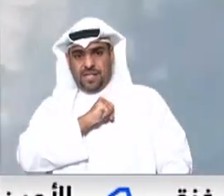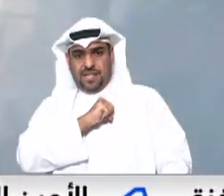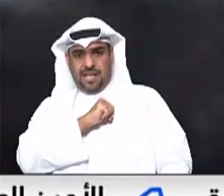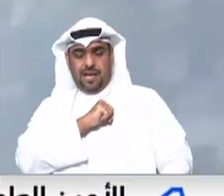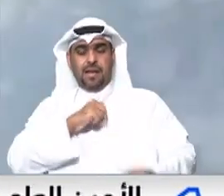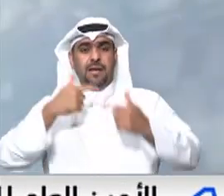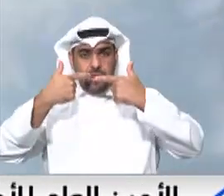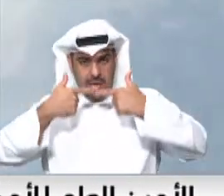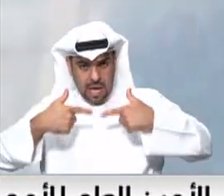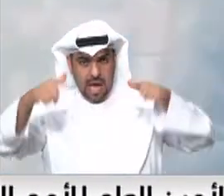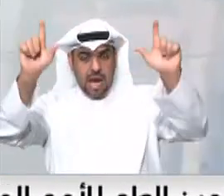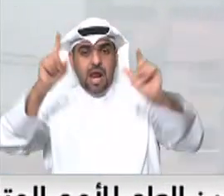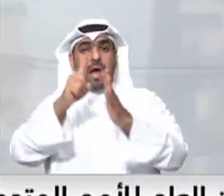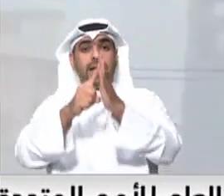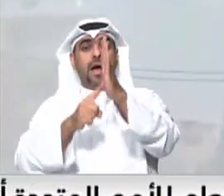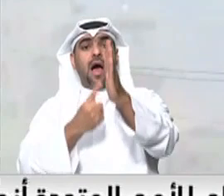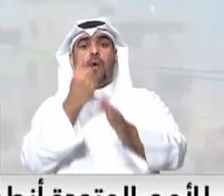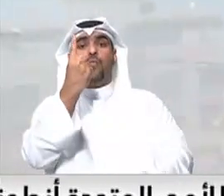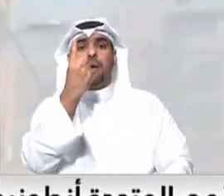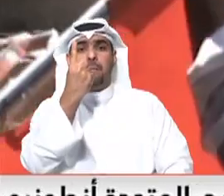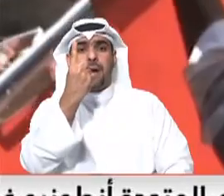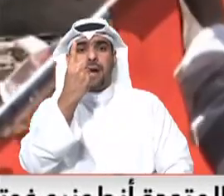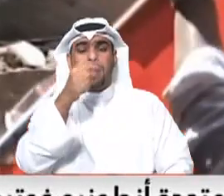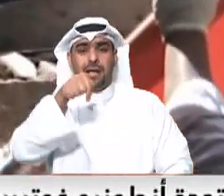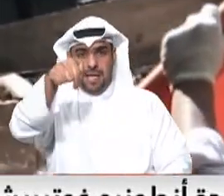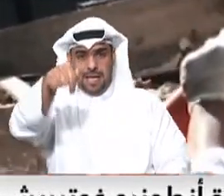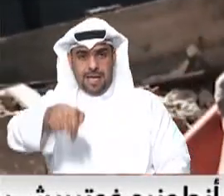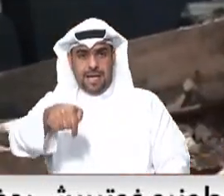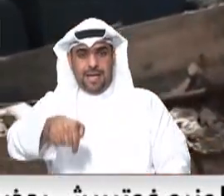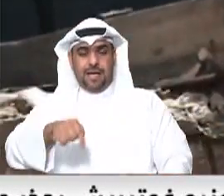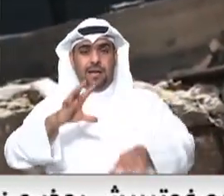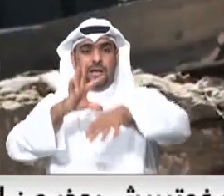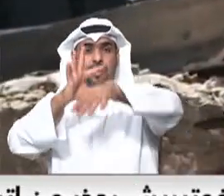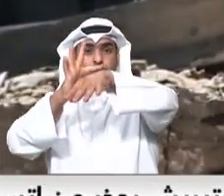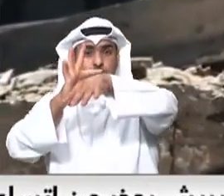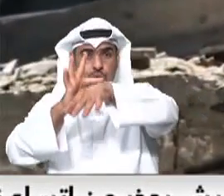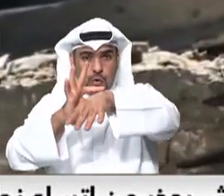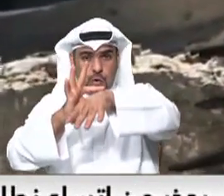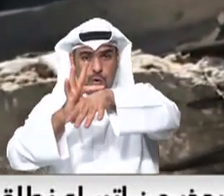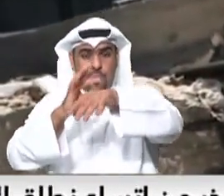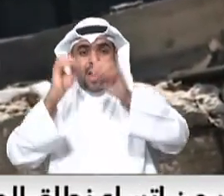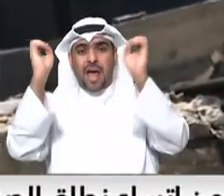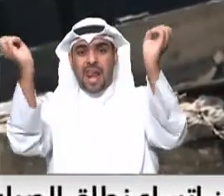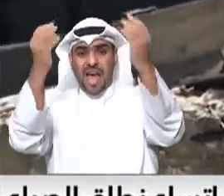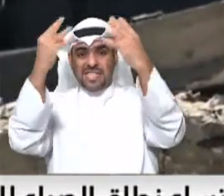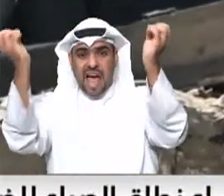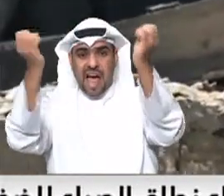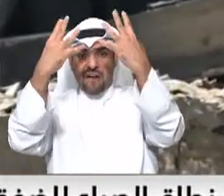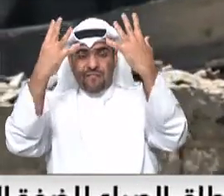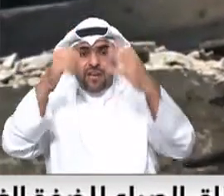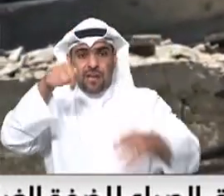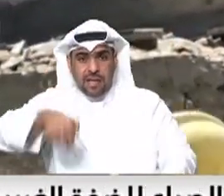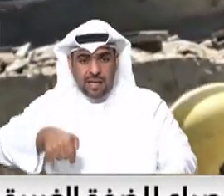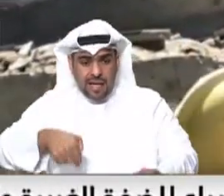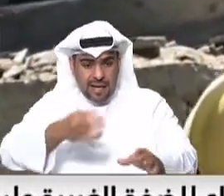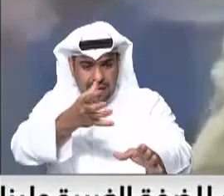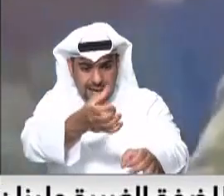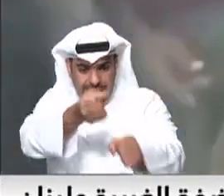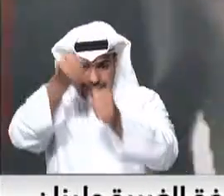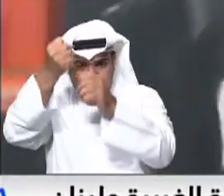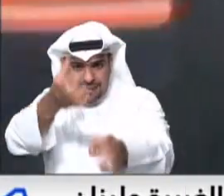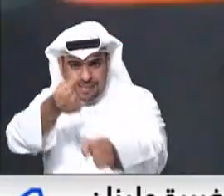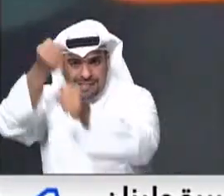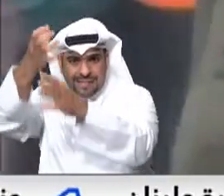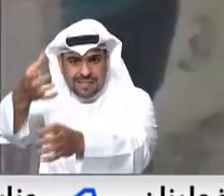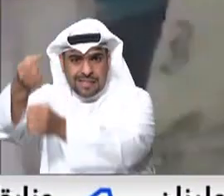الأول من نوعه أن طواقمها غير قادرة على إجلاء الشهداء والجرحى في العديد